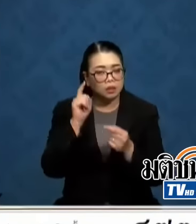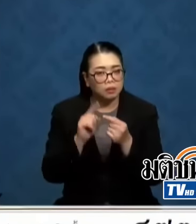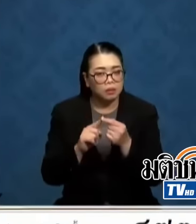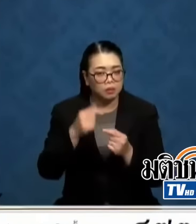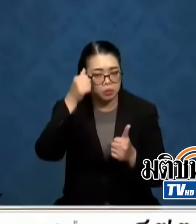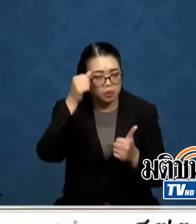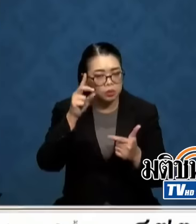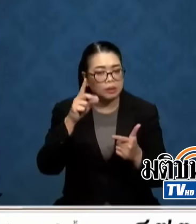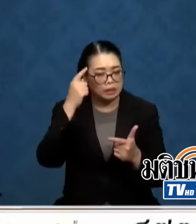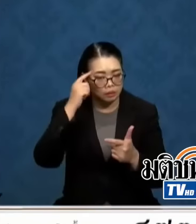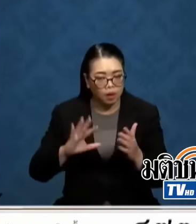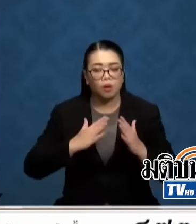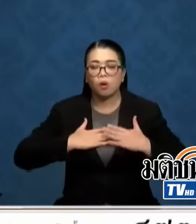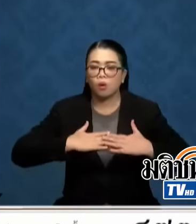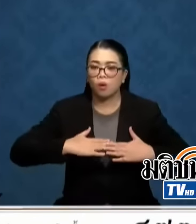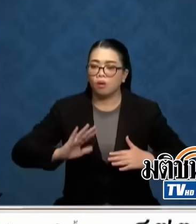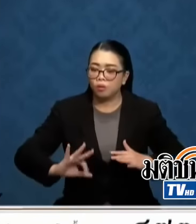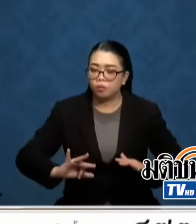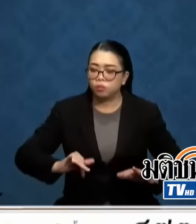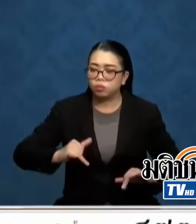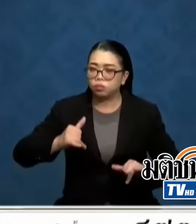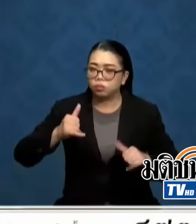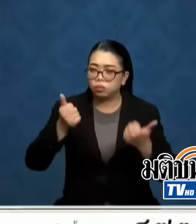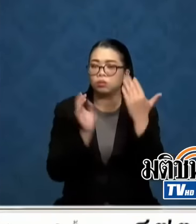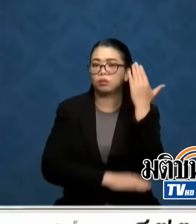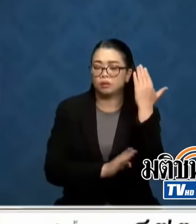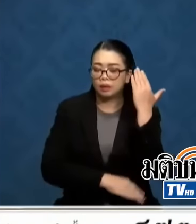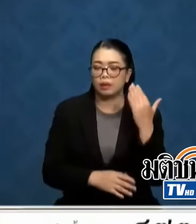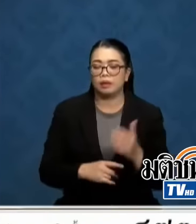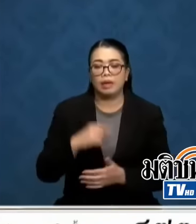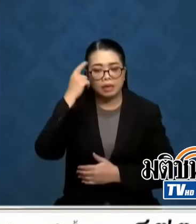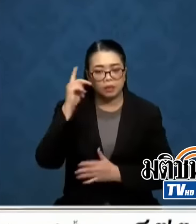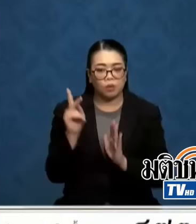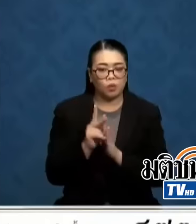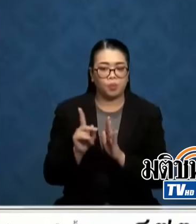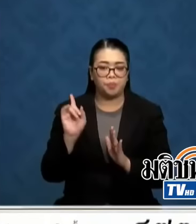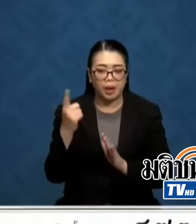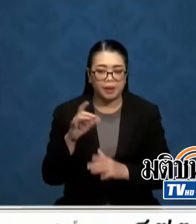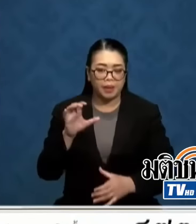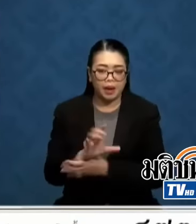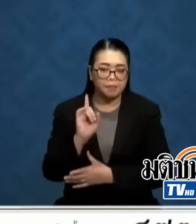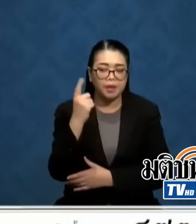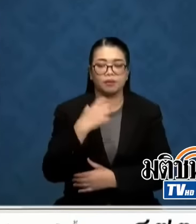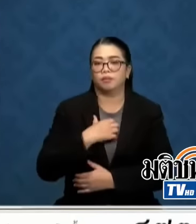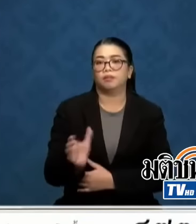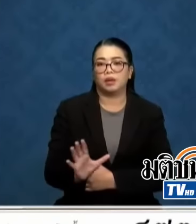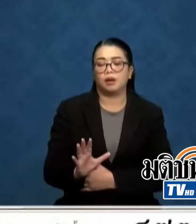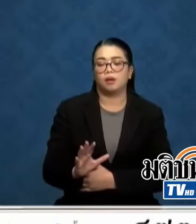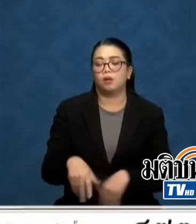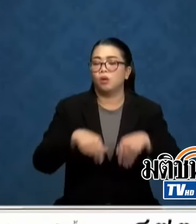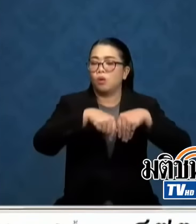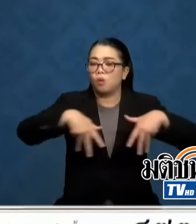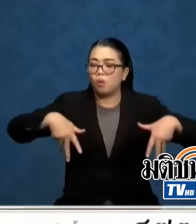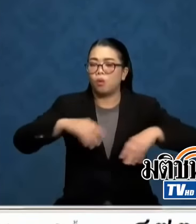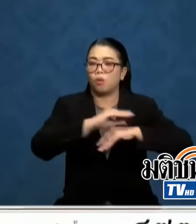ในวัน 2วันแต่ผมเชื่อว่าเราจะทำยังไงต้องคิดจะทำยังไงมาให้เงื่อนไขใหม่เกิดขึ้นแล้วก็เงื่อนไขโครงสร้างเดิมของคำสั่ง